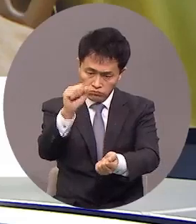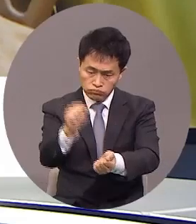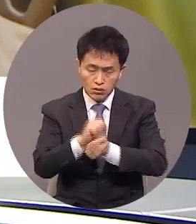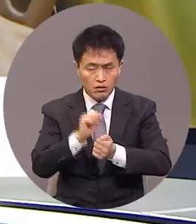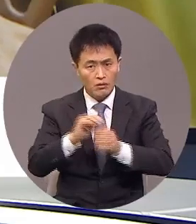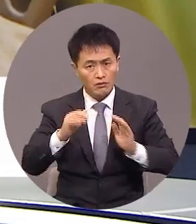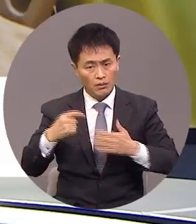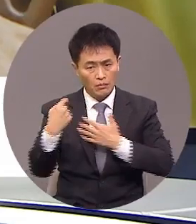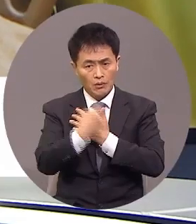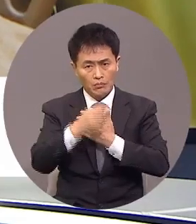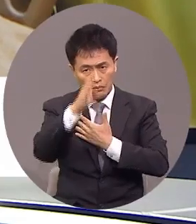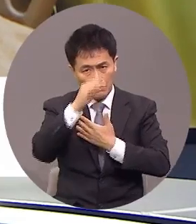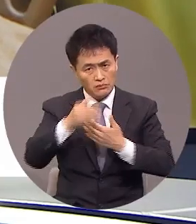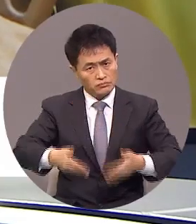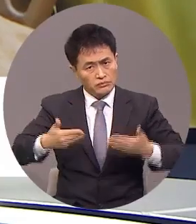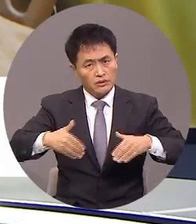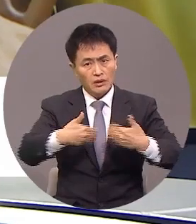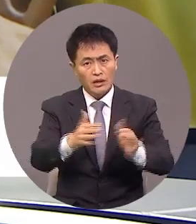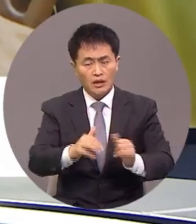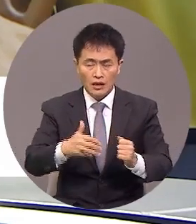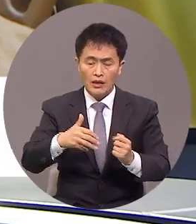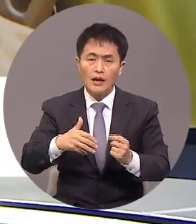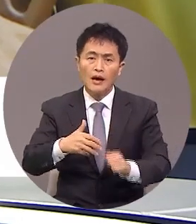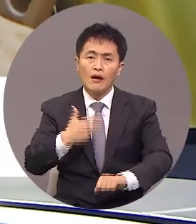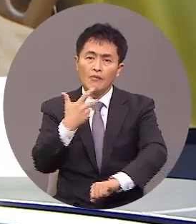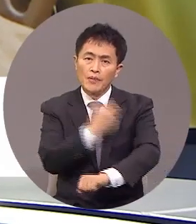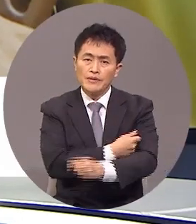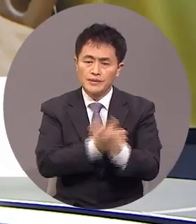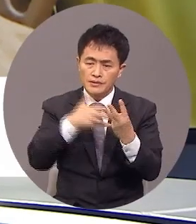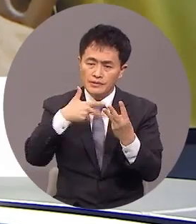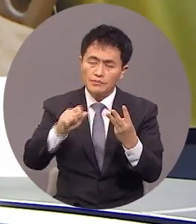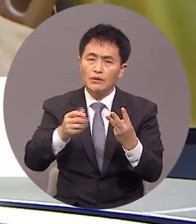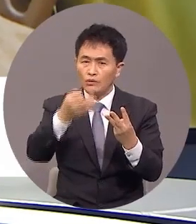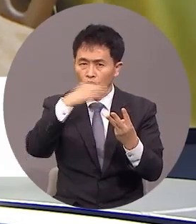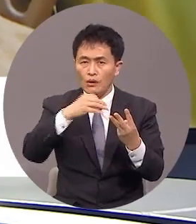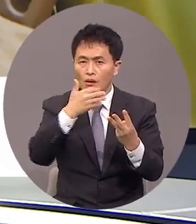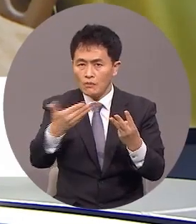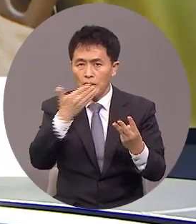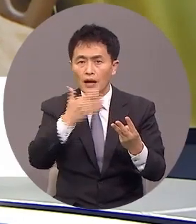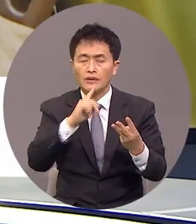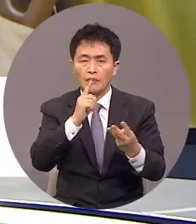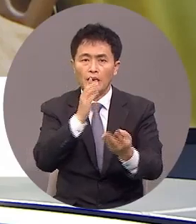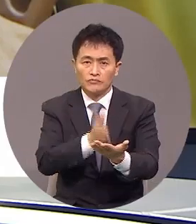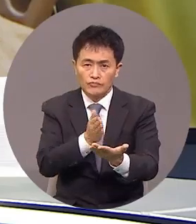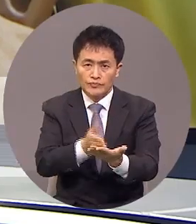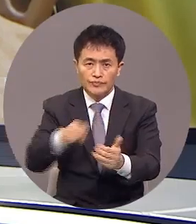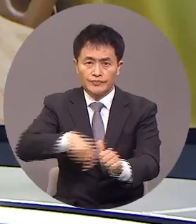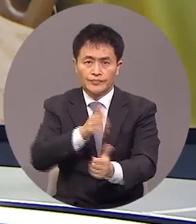심하지 않고 백신 3차 접종으로도 예방 효과가 크다는 주장이 잇따르고 있습니다.